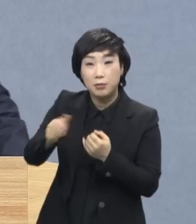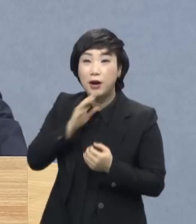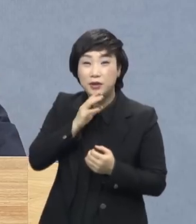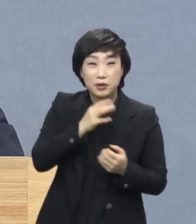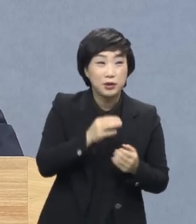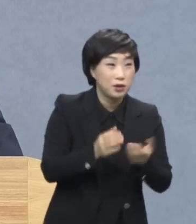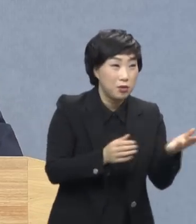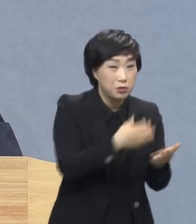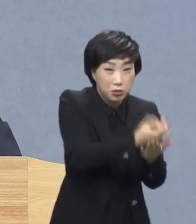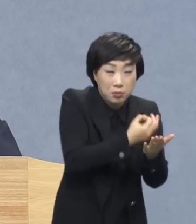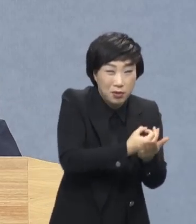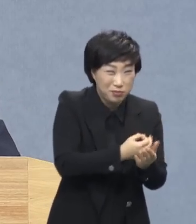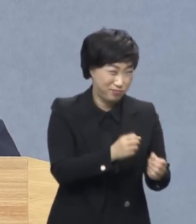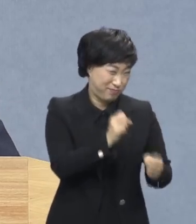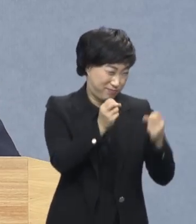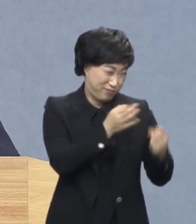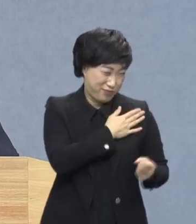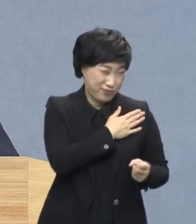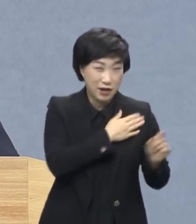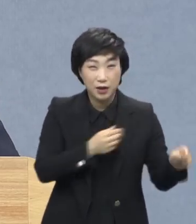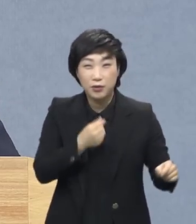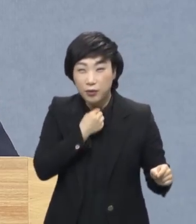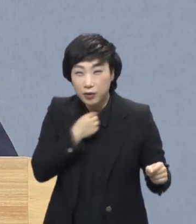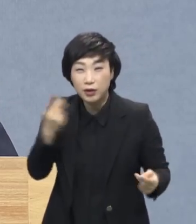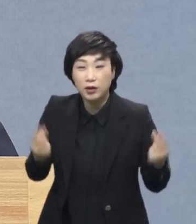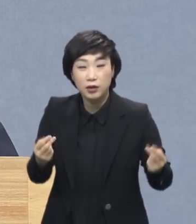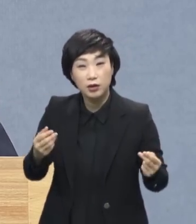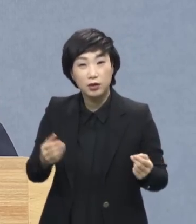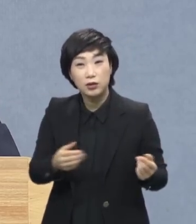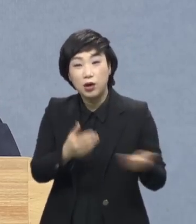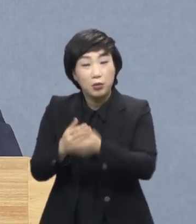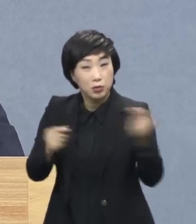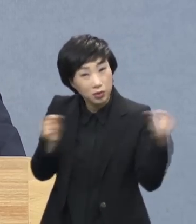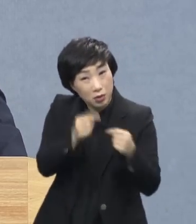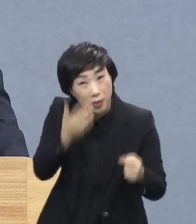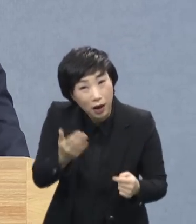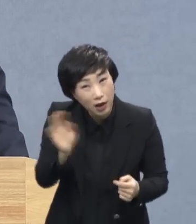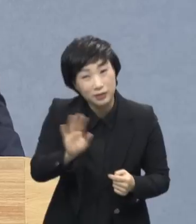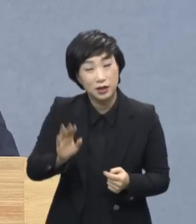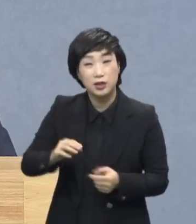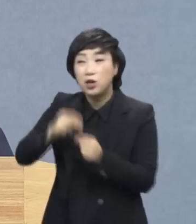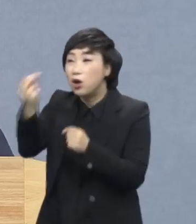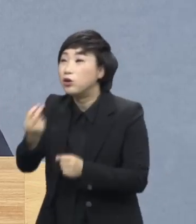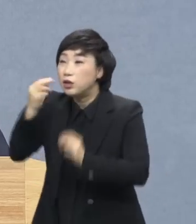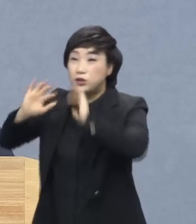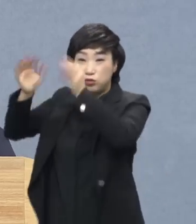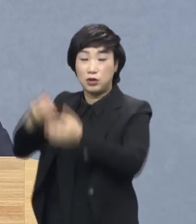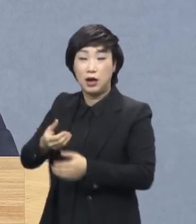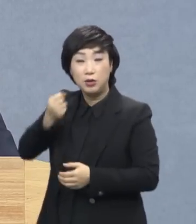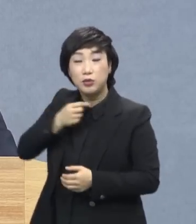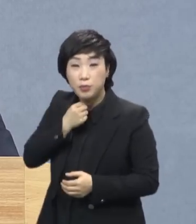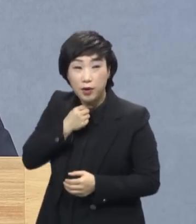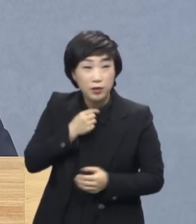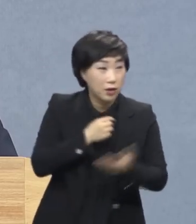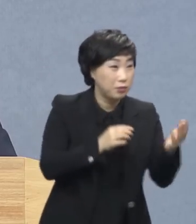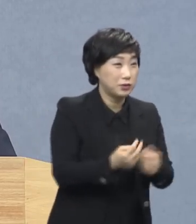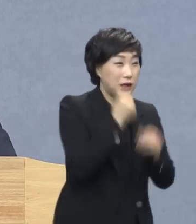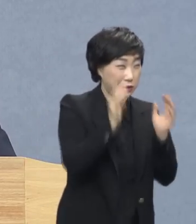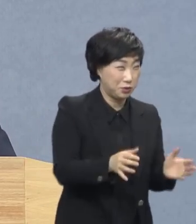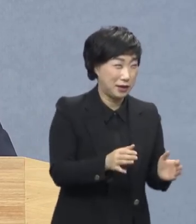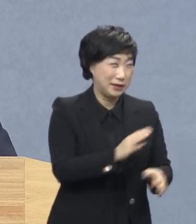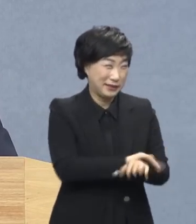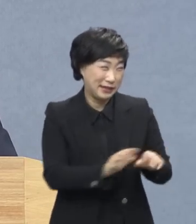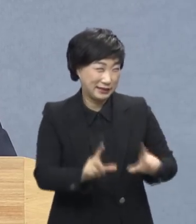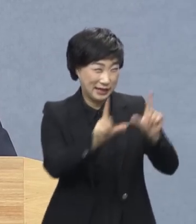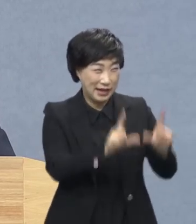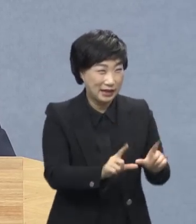벌어서 부자 되려는 사람의 가치가 다 같아내고, 영생과 천국을 소유하는 사람의 가치와 이 땅에서 지상 천국을 만들어 잘